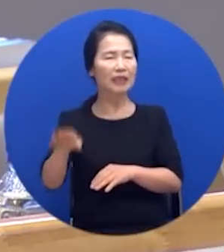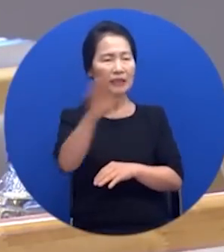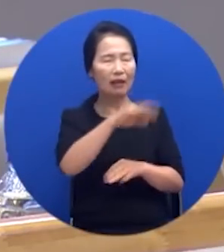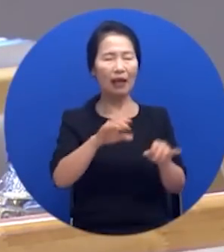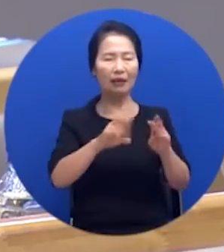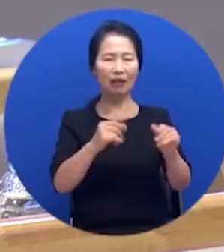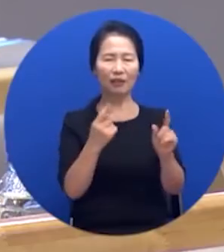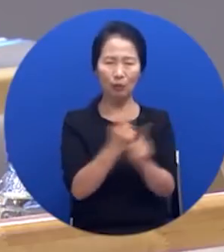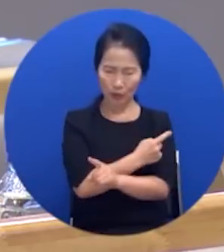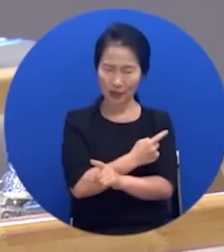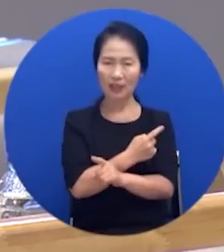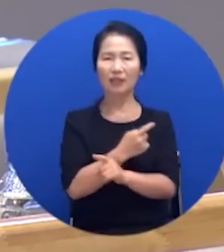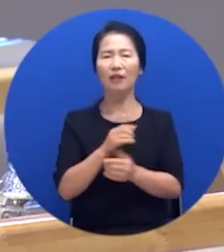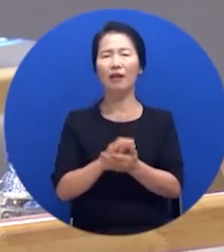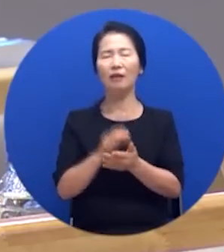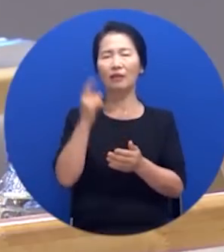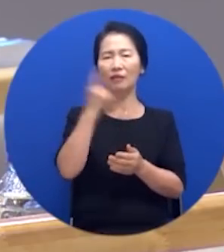고칠지라.